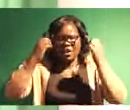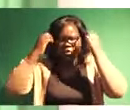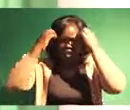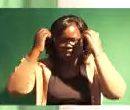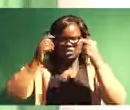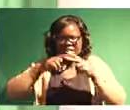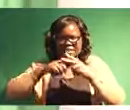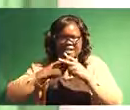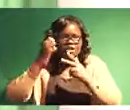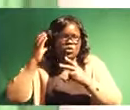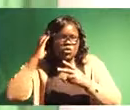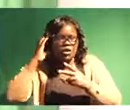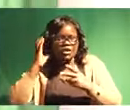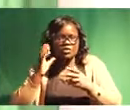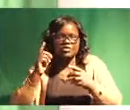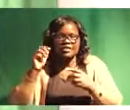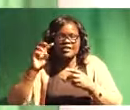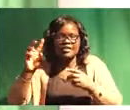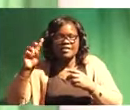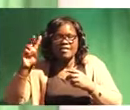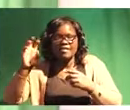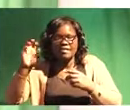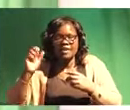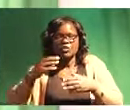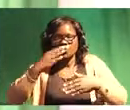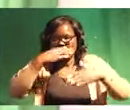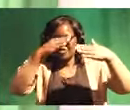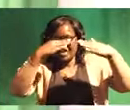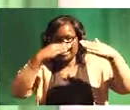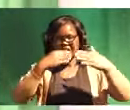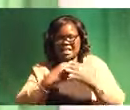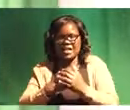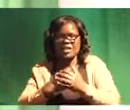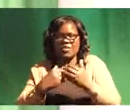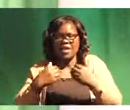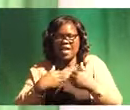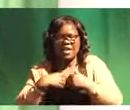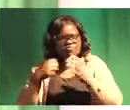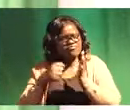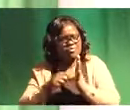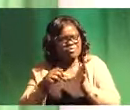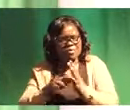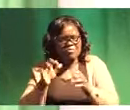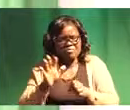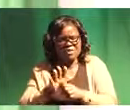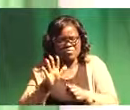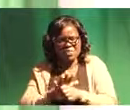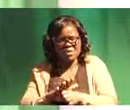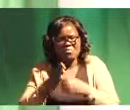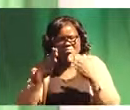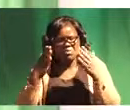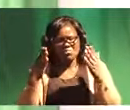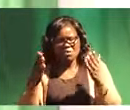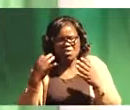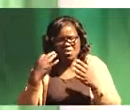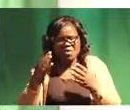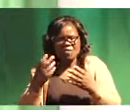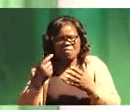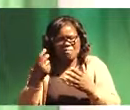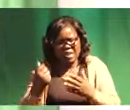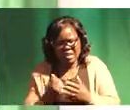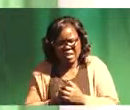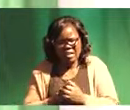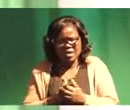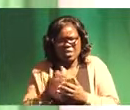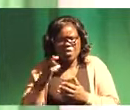kuanzia colleges yetu ya TVET mpaka university. Tumekuwa na matatizo makubwa sana ya funding